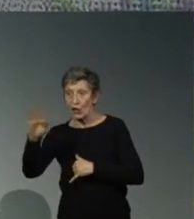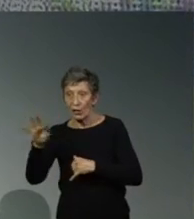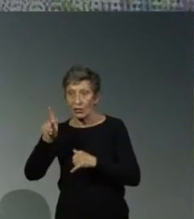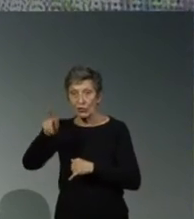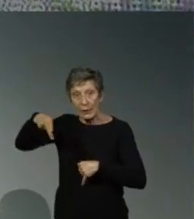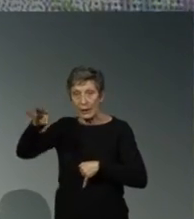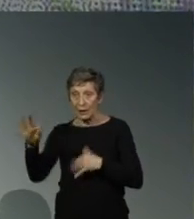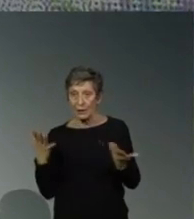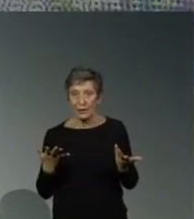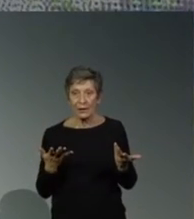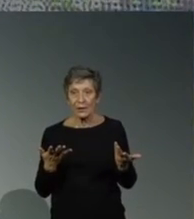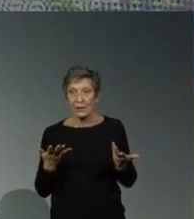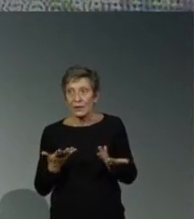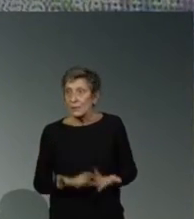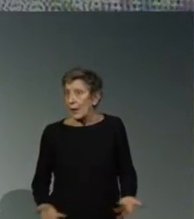moments